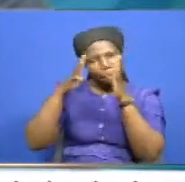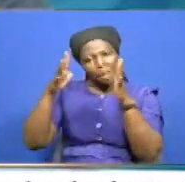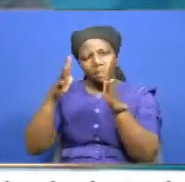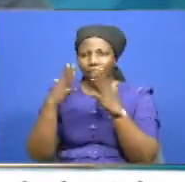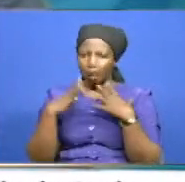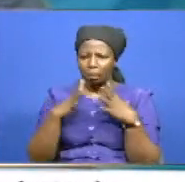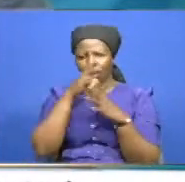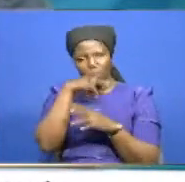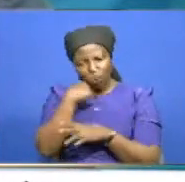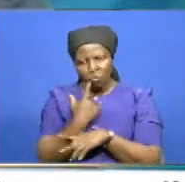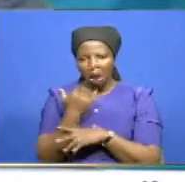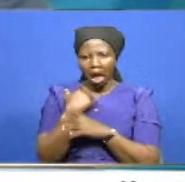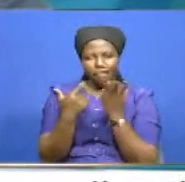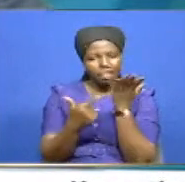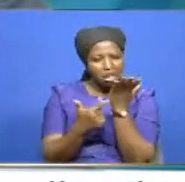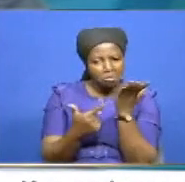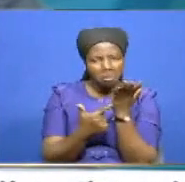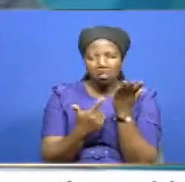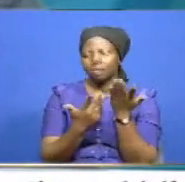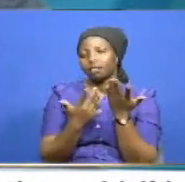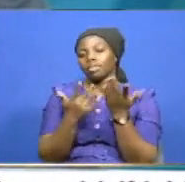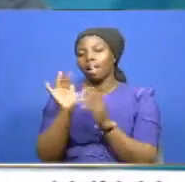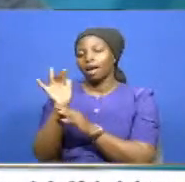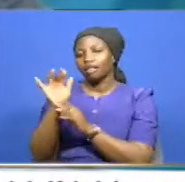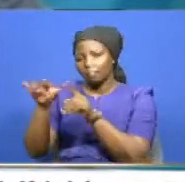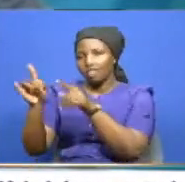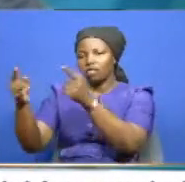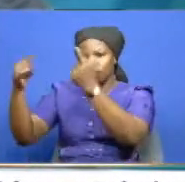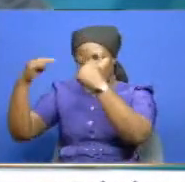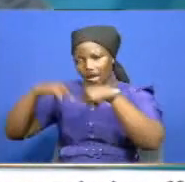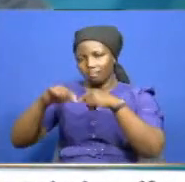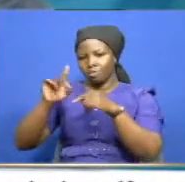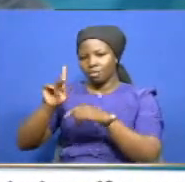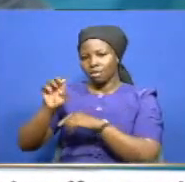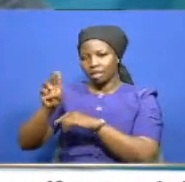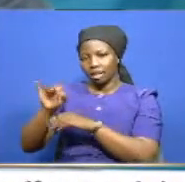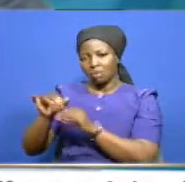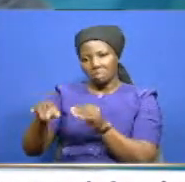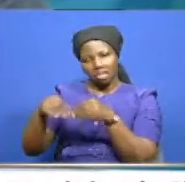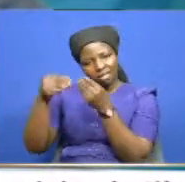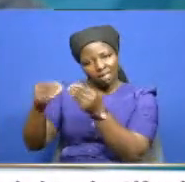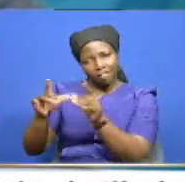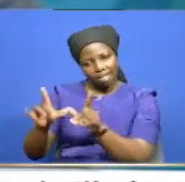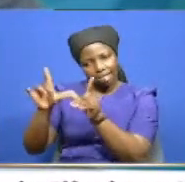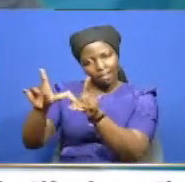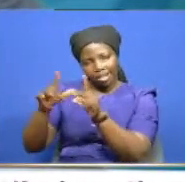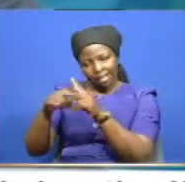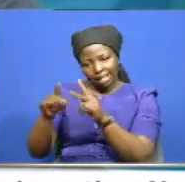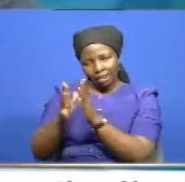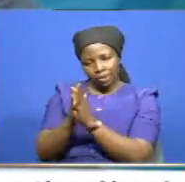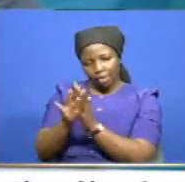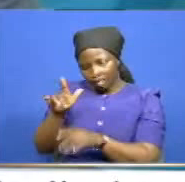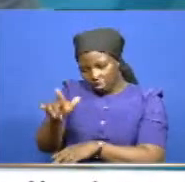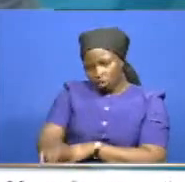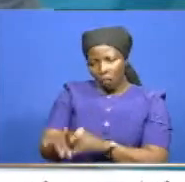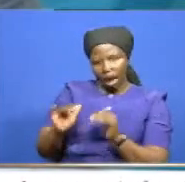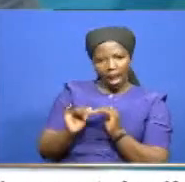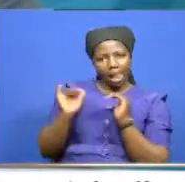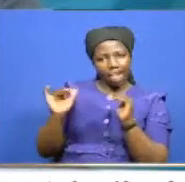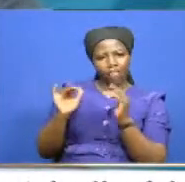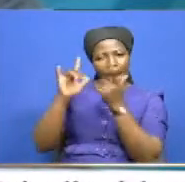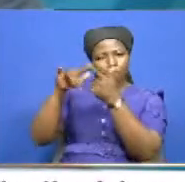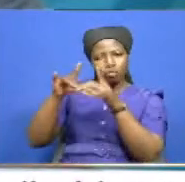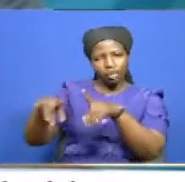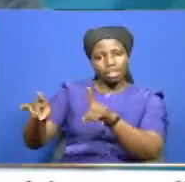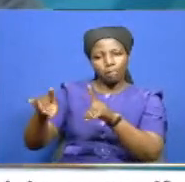teknolojia, na tunawahisi wakuje KEWI, tunawapatia certificate kuanzia lower level mpaka the